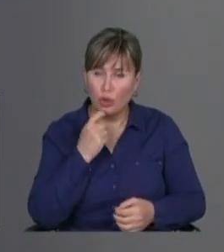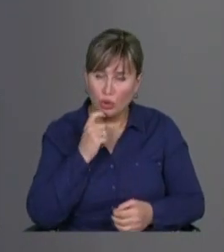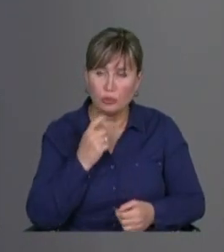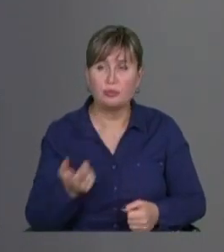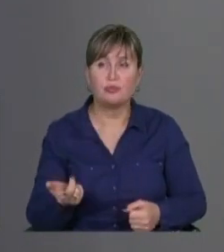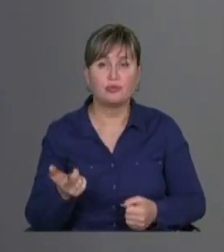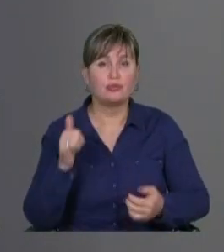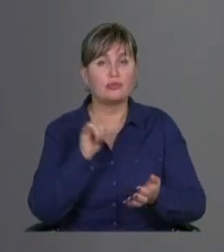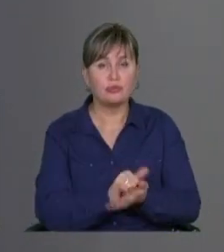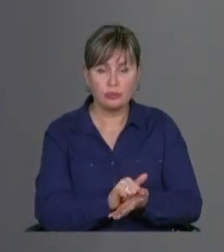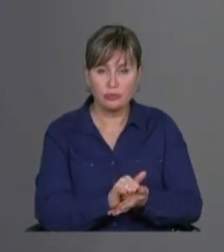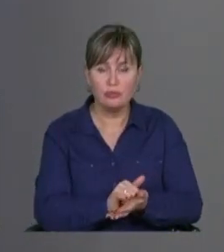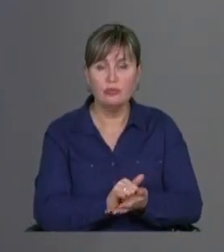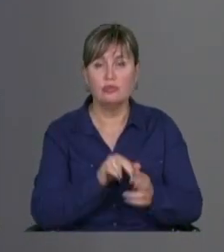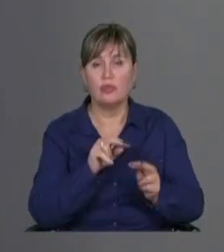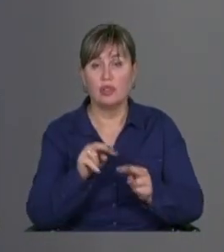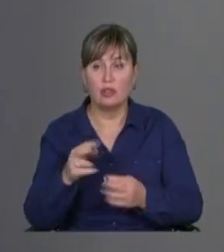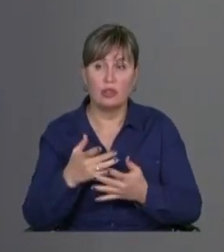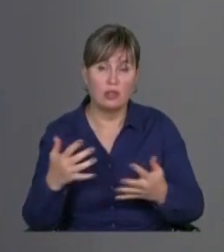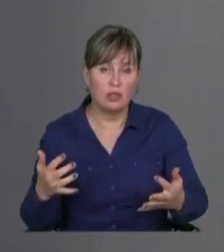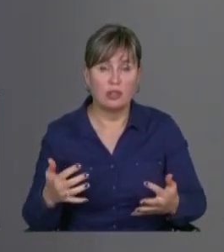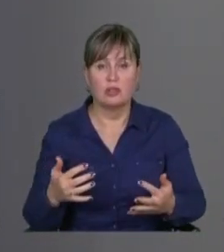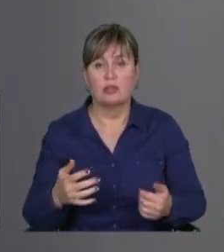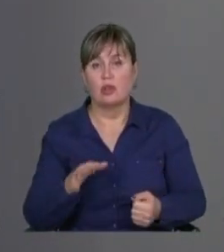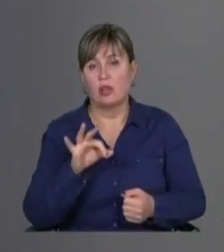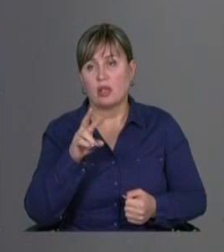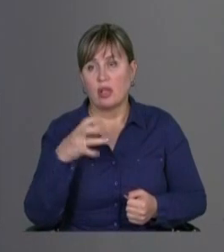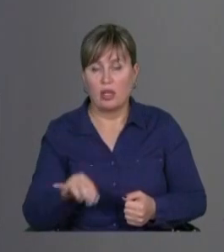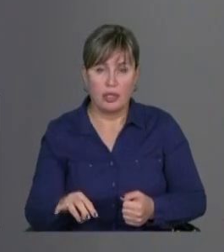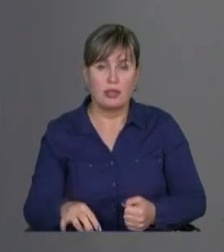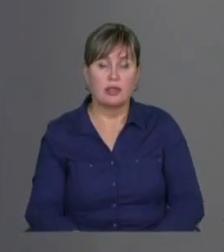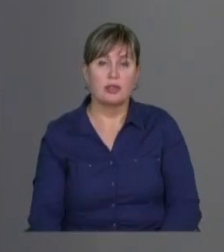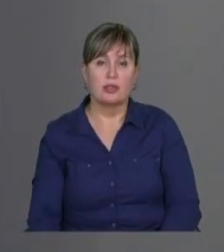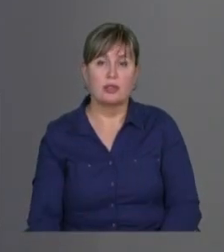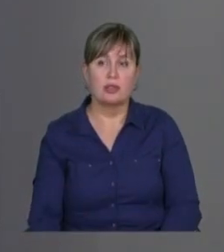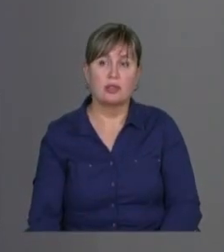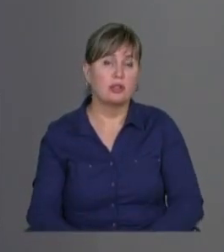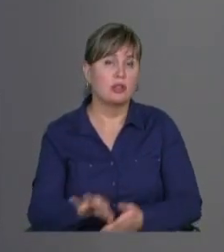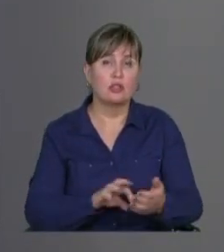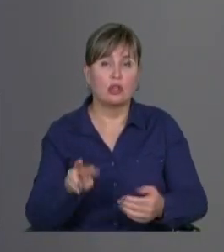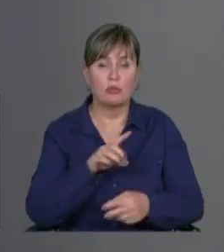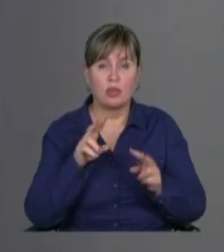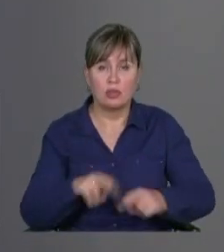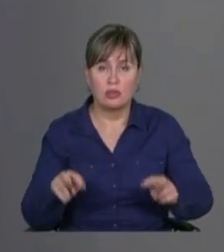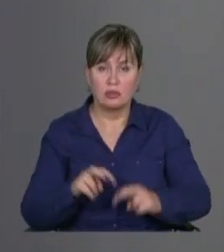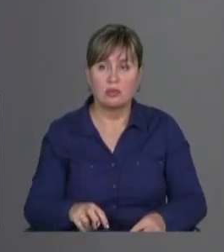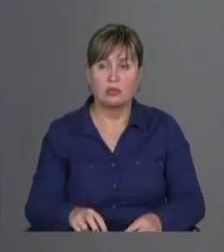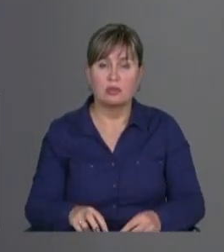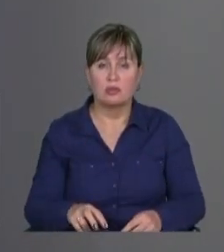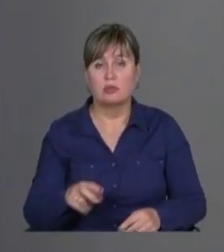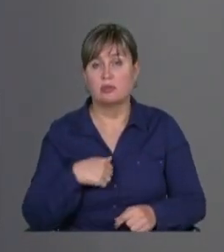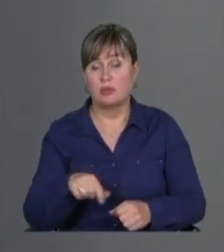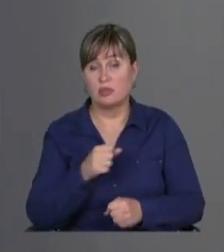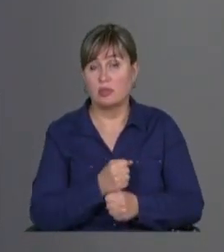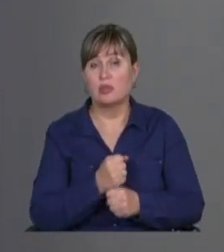с установкой контрольно-кассовых машин онлайн, да, сервисов. Не сразу мы разобрались, как онлайн выставлять